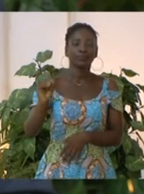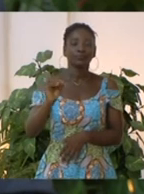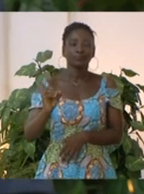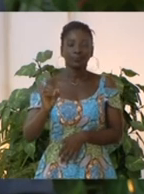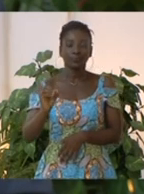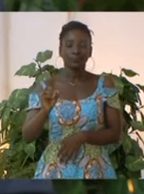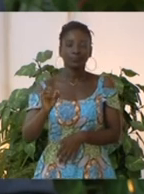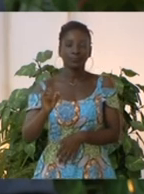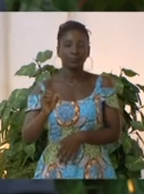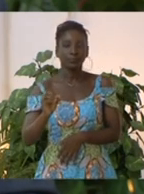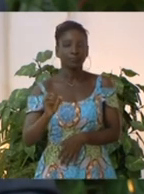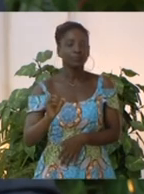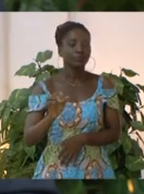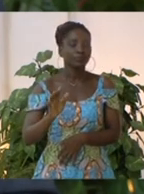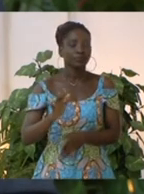Suffrage exprimé,